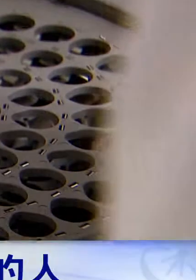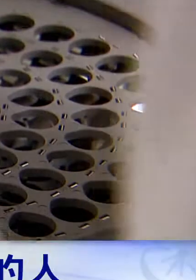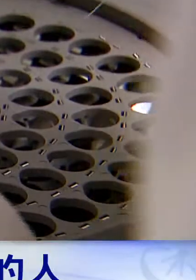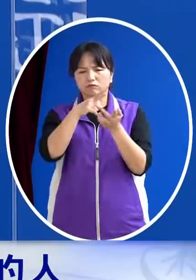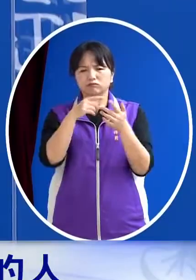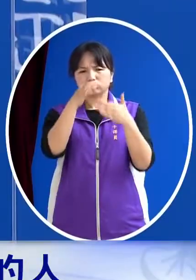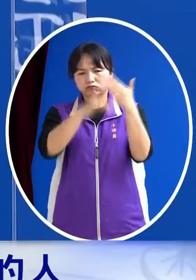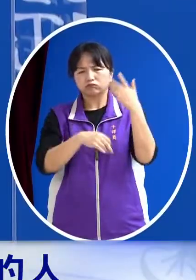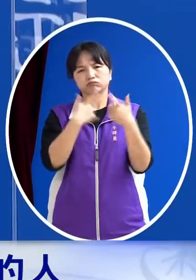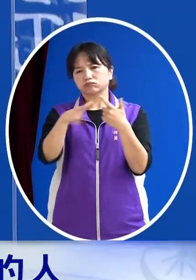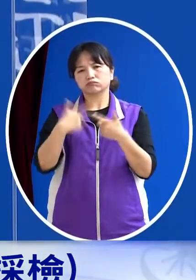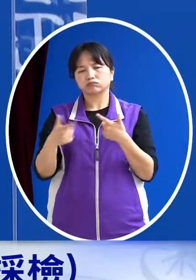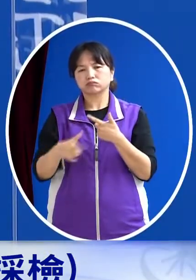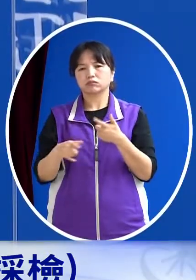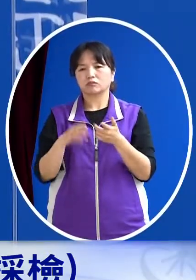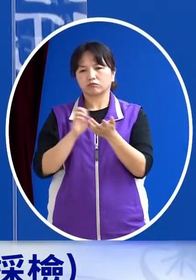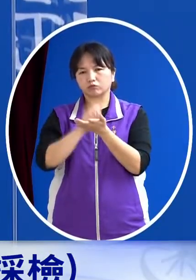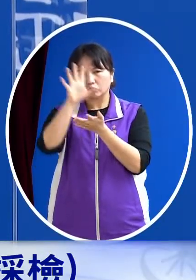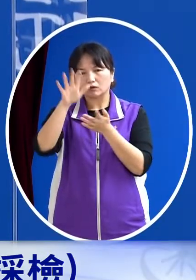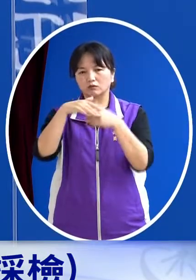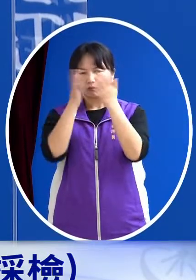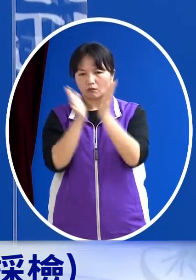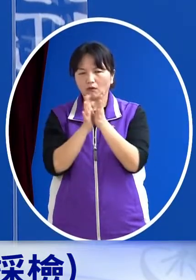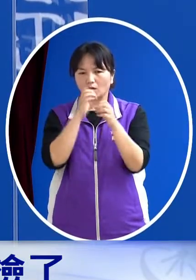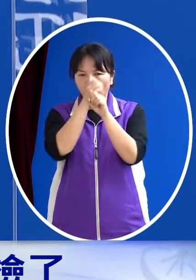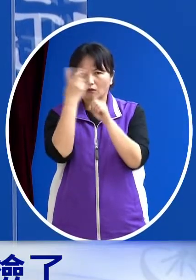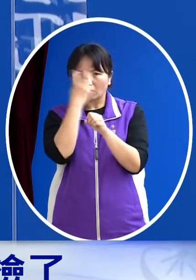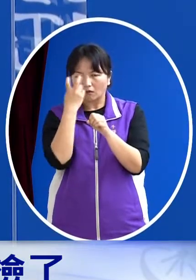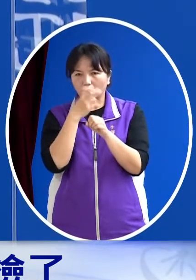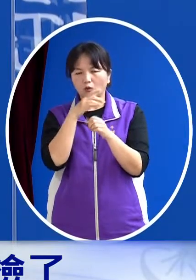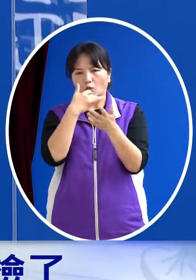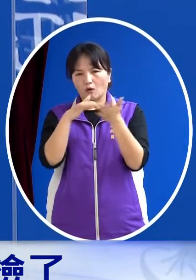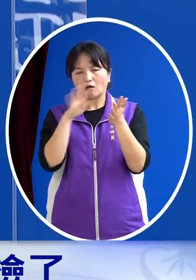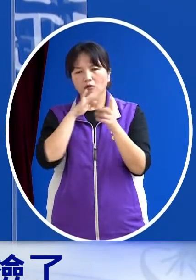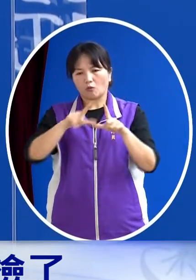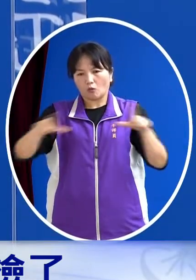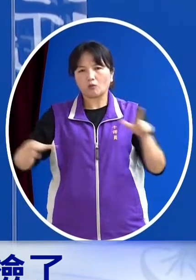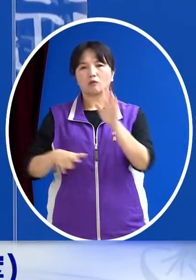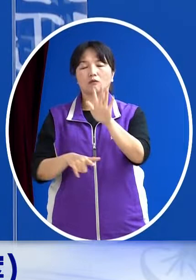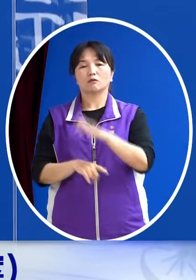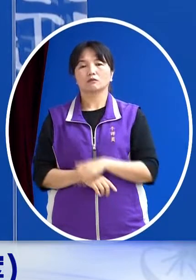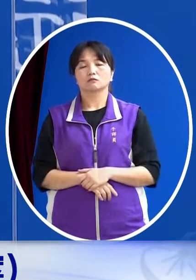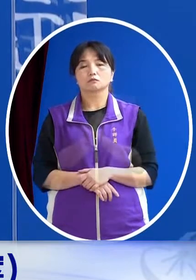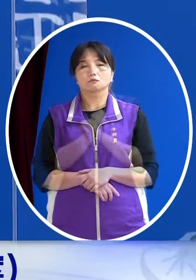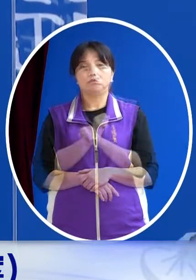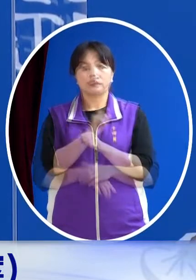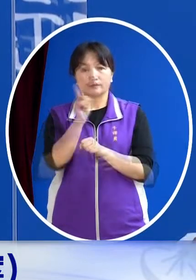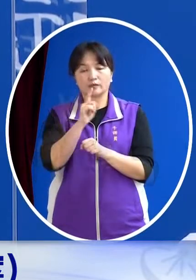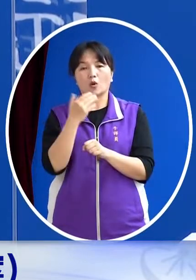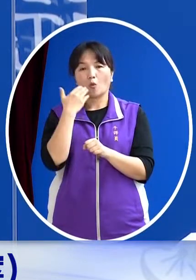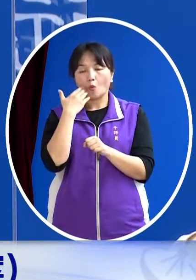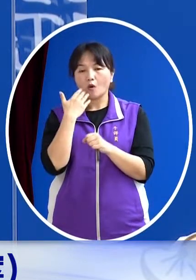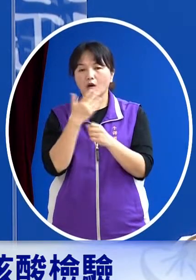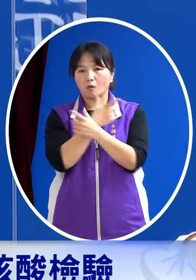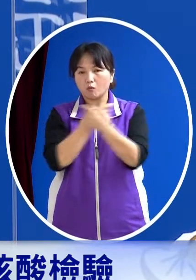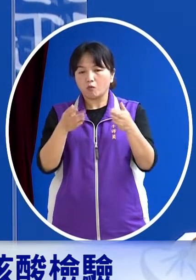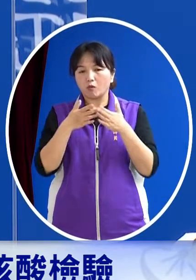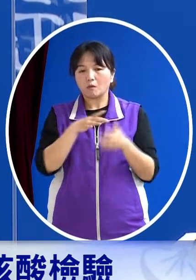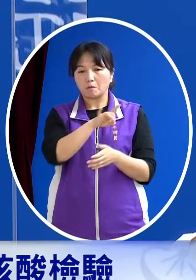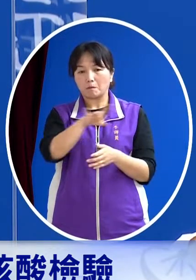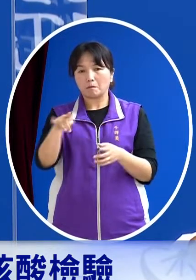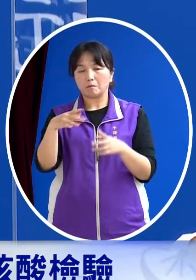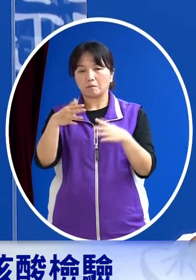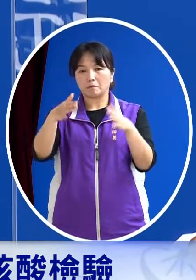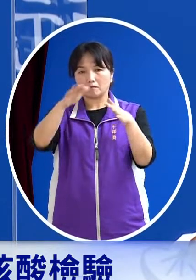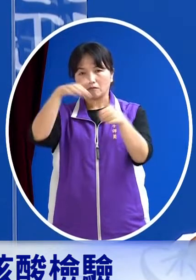们通报定义的人，我们都已经做了病毒，那已经是蛮广泛的筛检了，就是没有找到。普遍筛检的话，通常就不